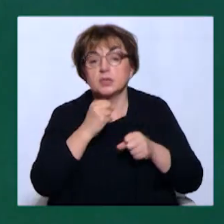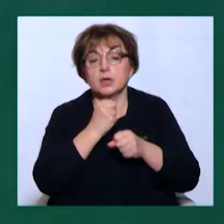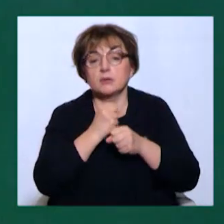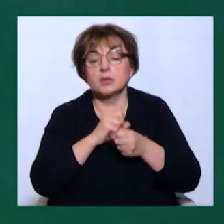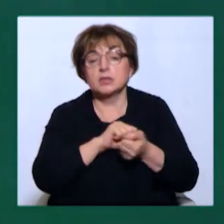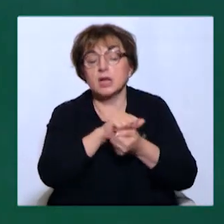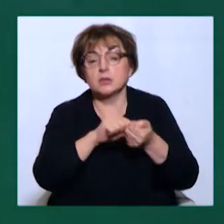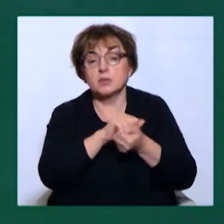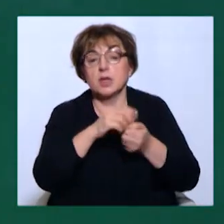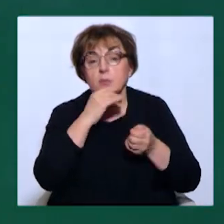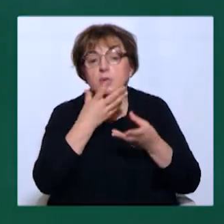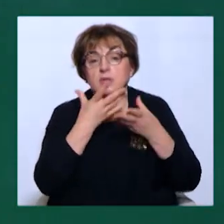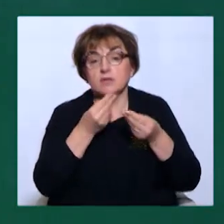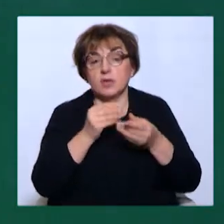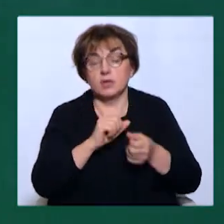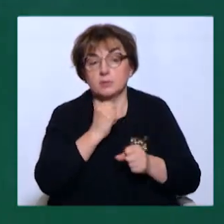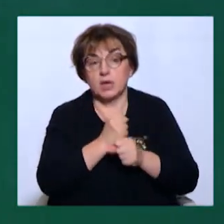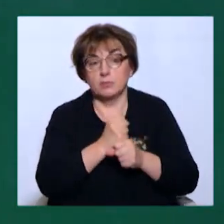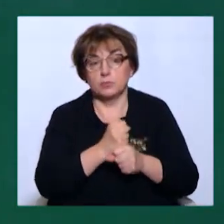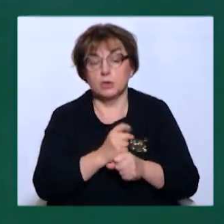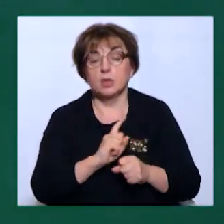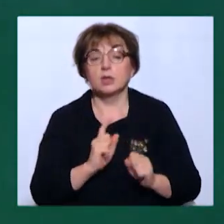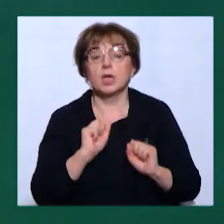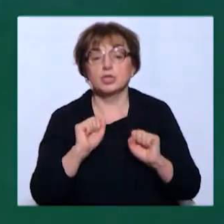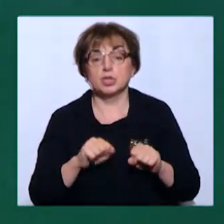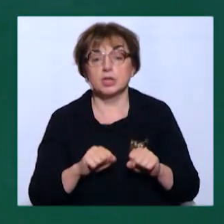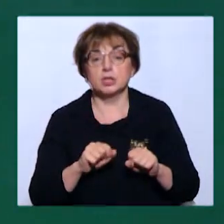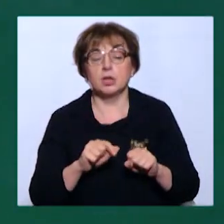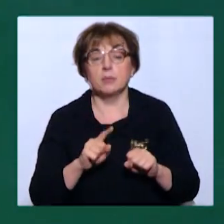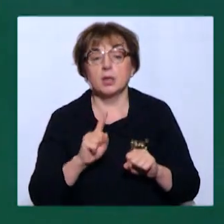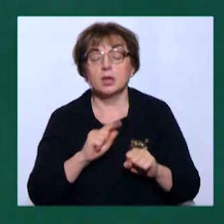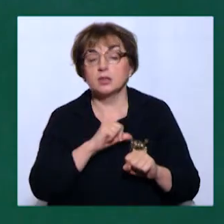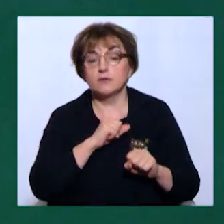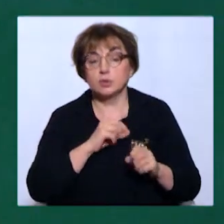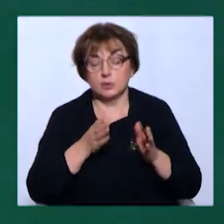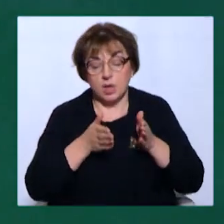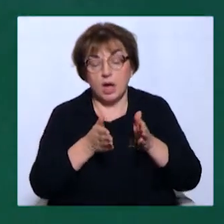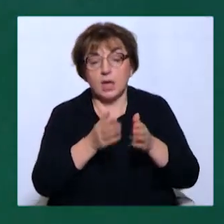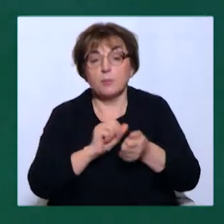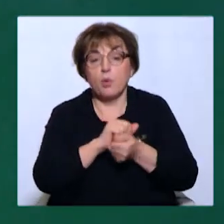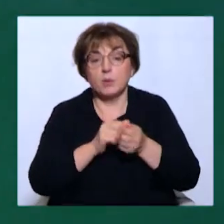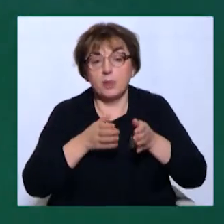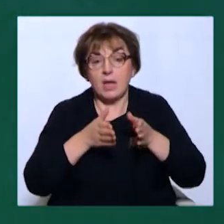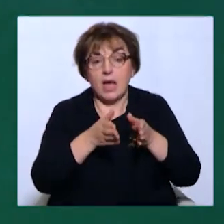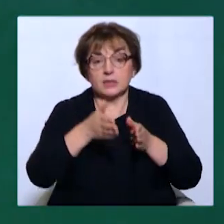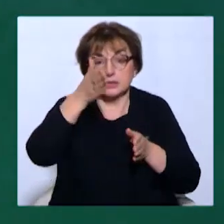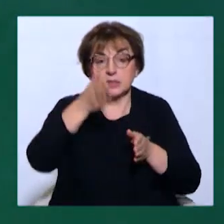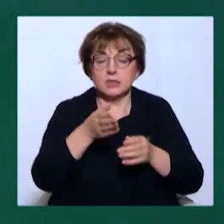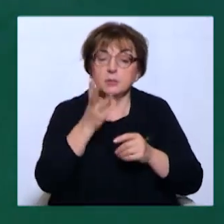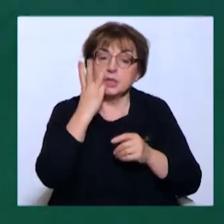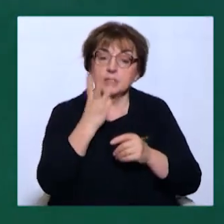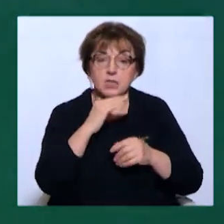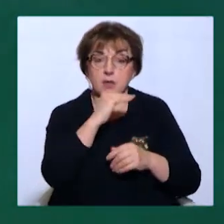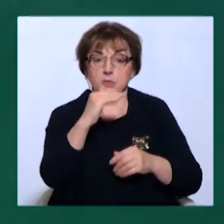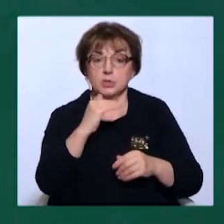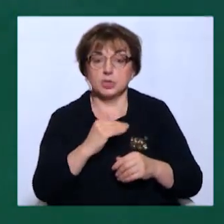საჭმლის მომნელებელ წვენებს. ახლა რაც შეეხება არხის კედელი, მომნელებელი არხის კედელი, სამი შრისაგან